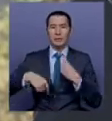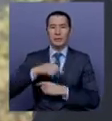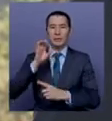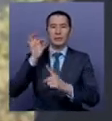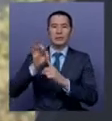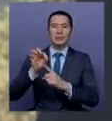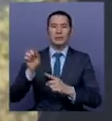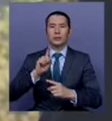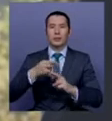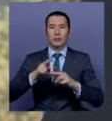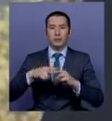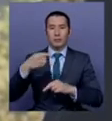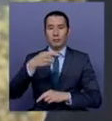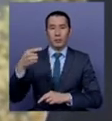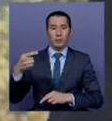анти